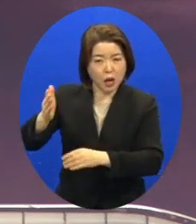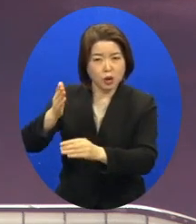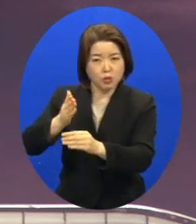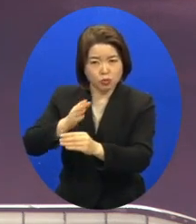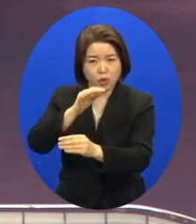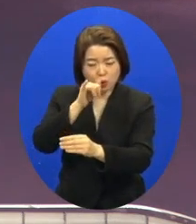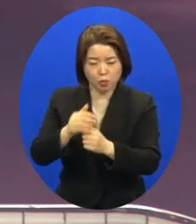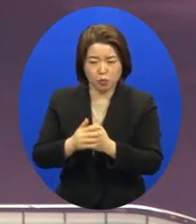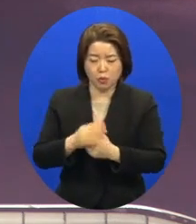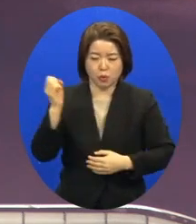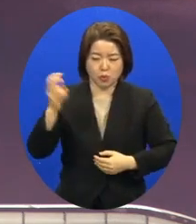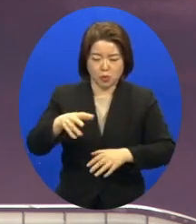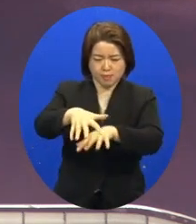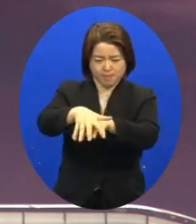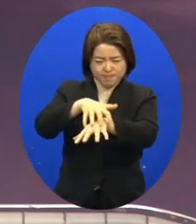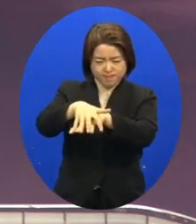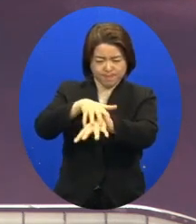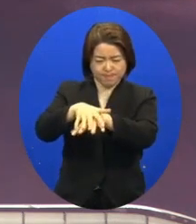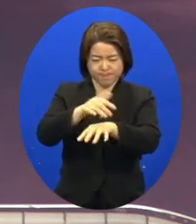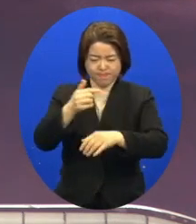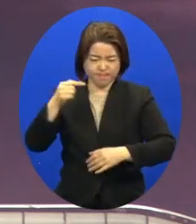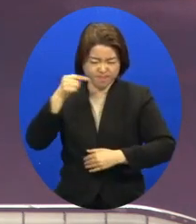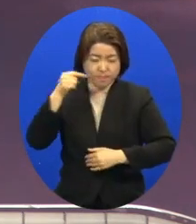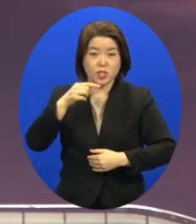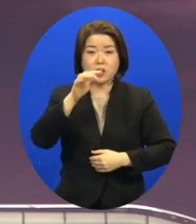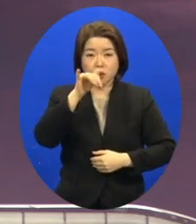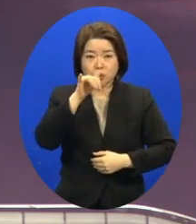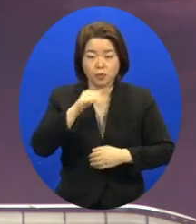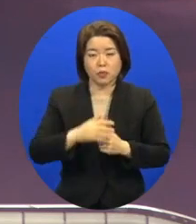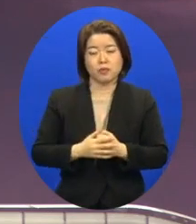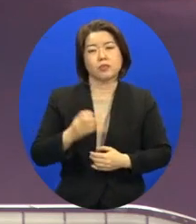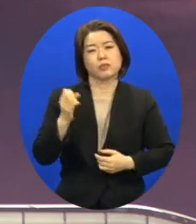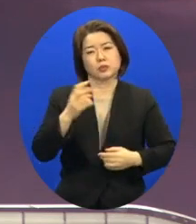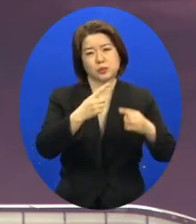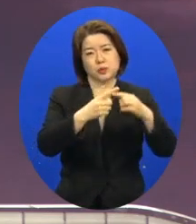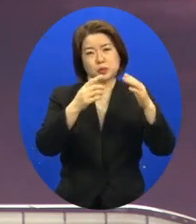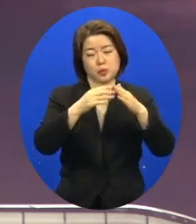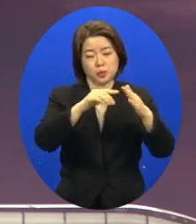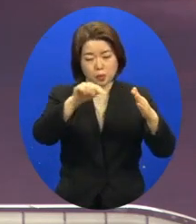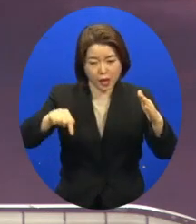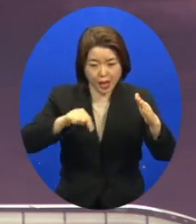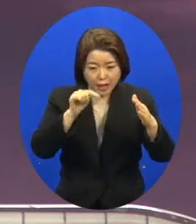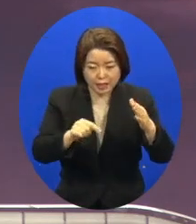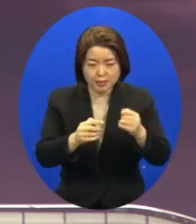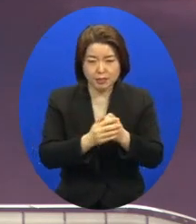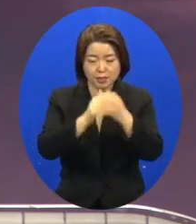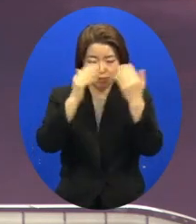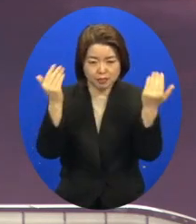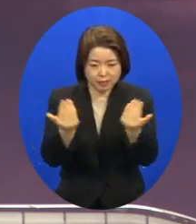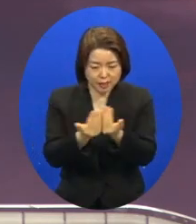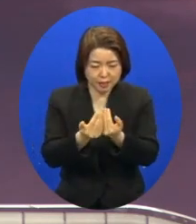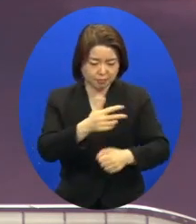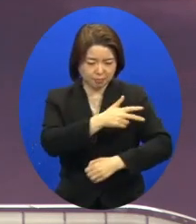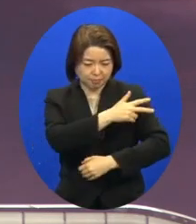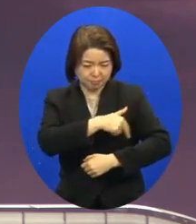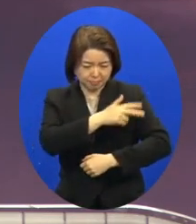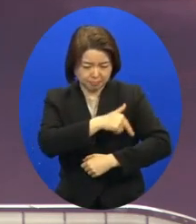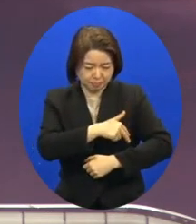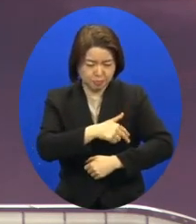너무 조직화되어가고 교회 안에서 모든 게 다 직분으로만